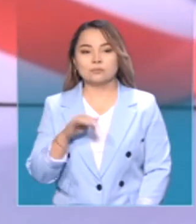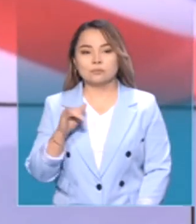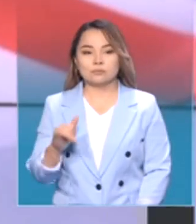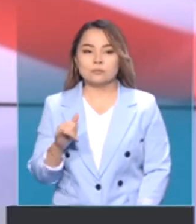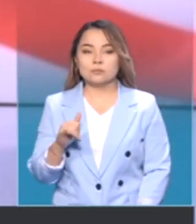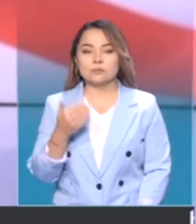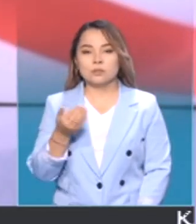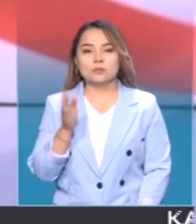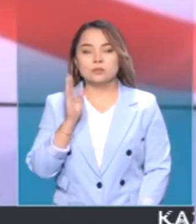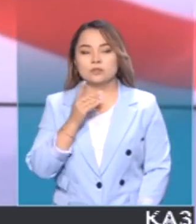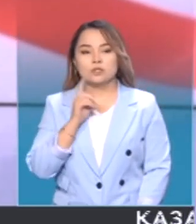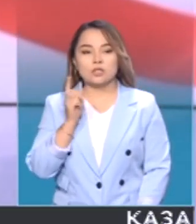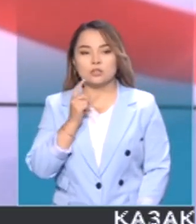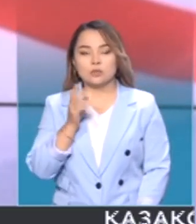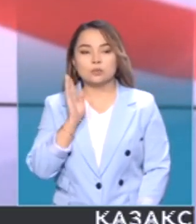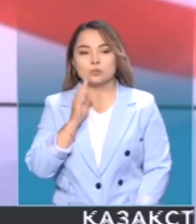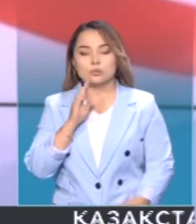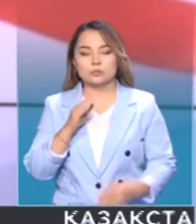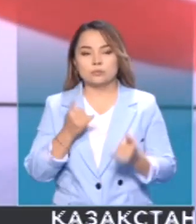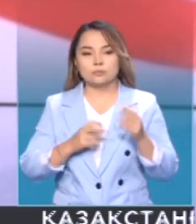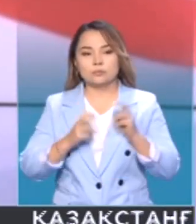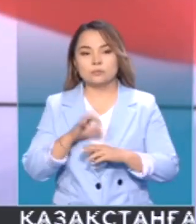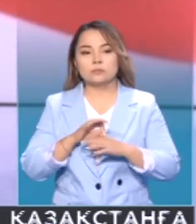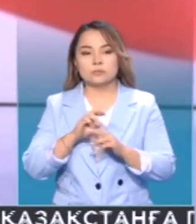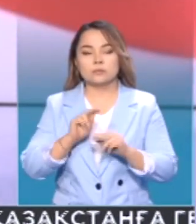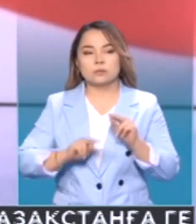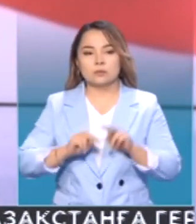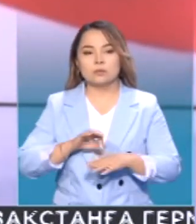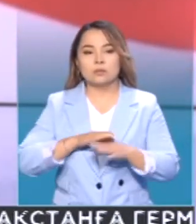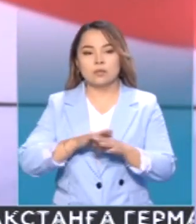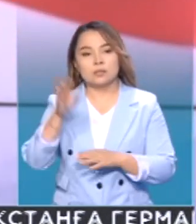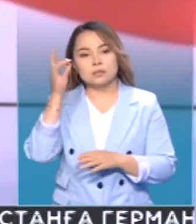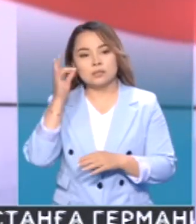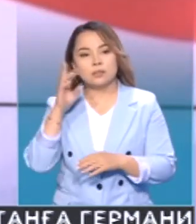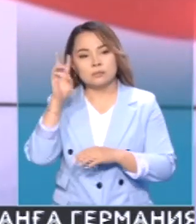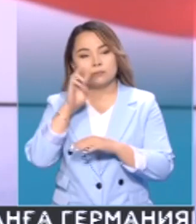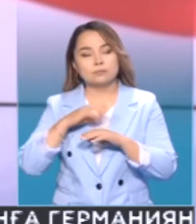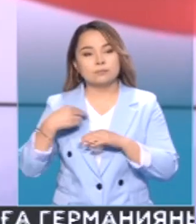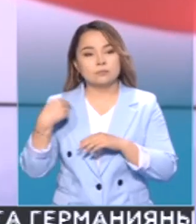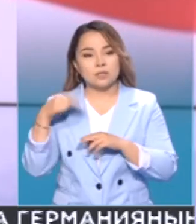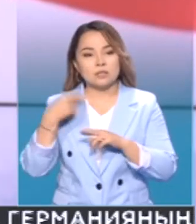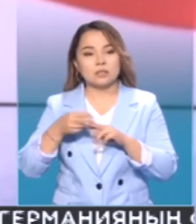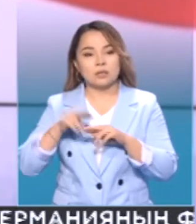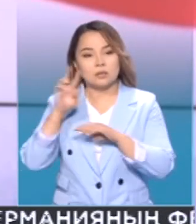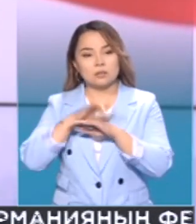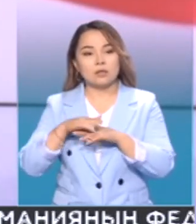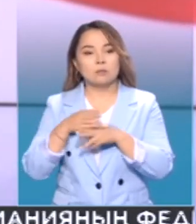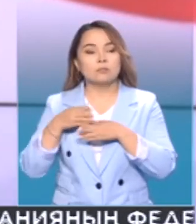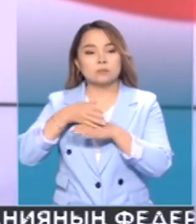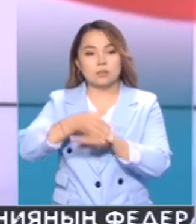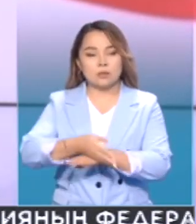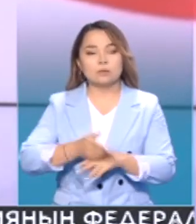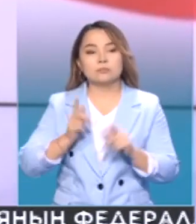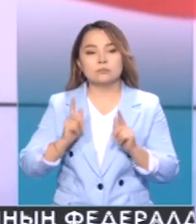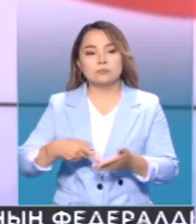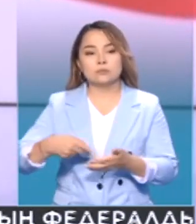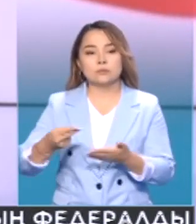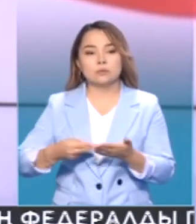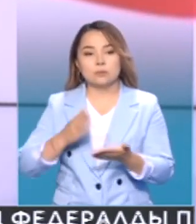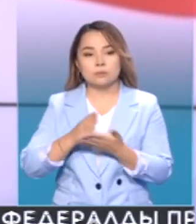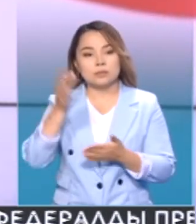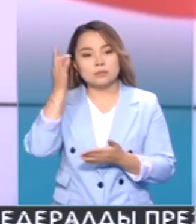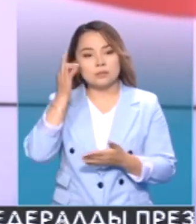жасыл сутек өндіретін зауыт салынбақ. Бүгін Германия президентінің елімізге жасаған мемлекеттік сапар аясында осындай келісімге қол қойылды.